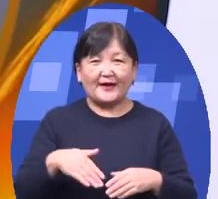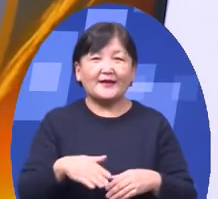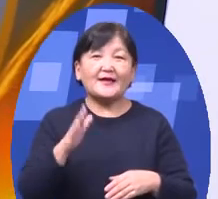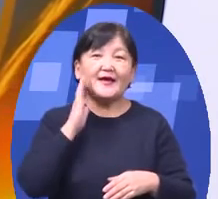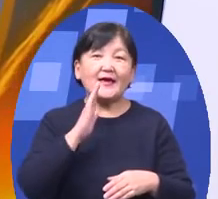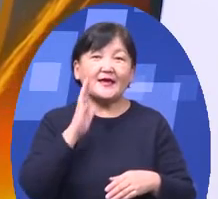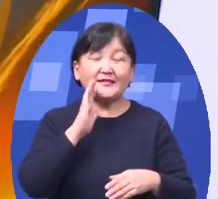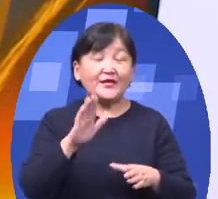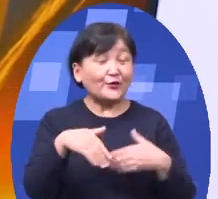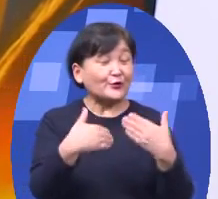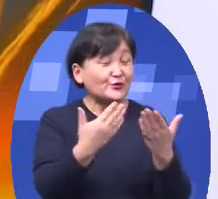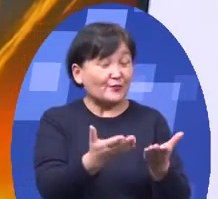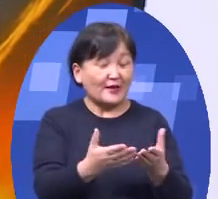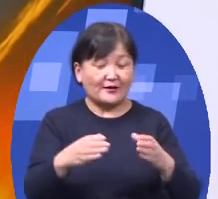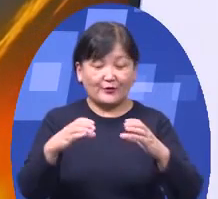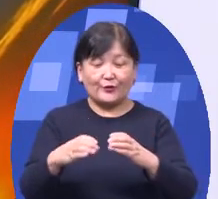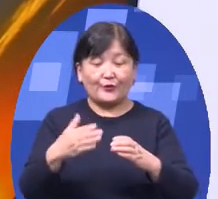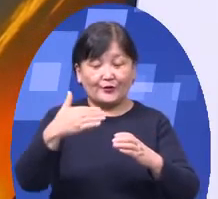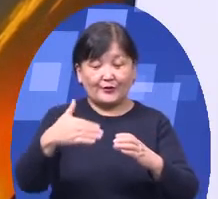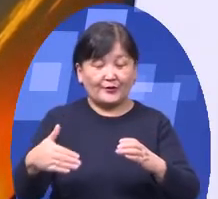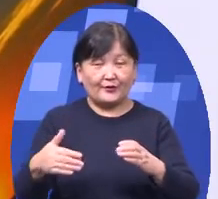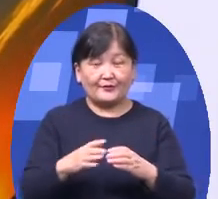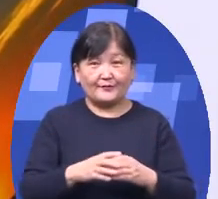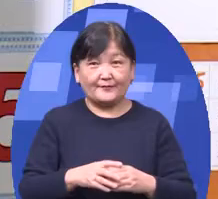Дараа нь ээждээ өглөө.